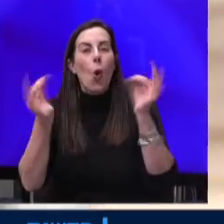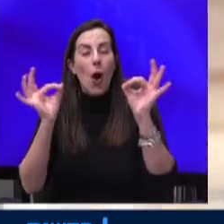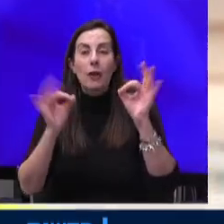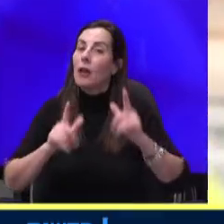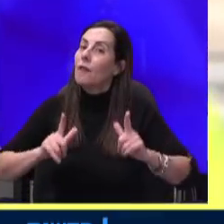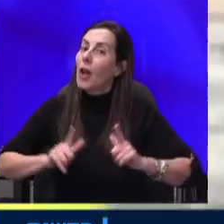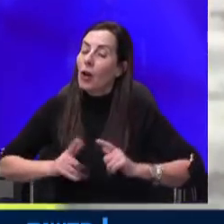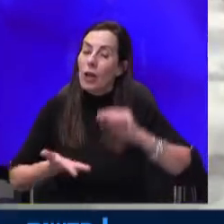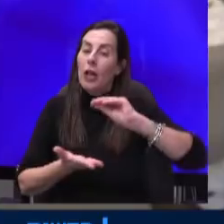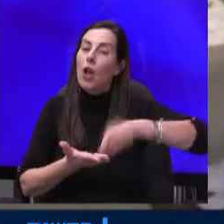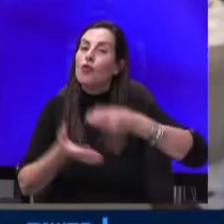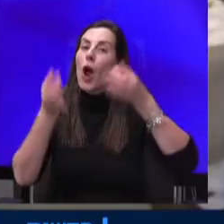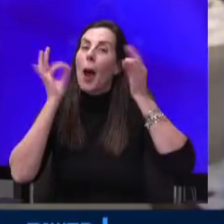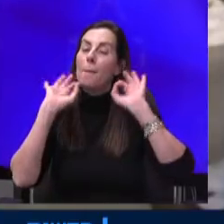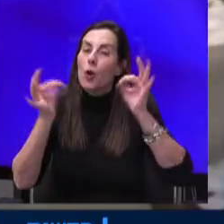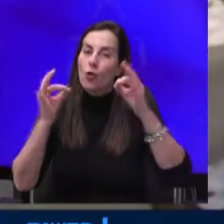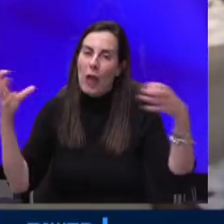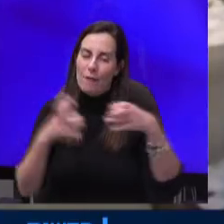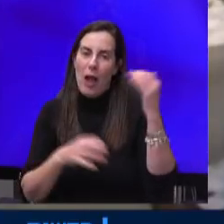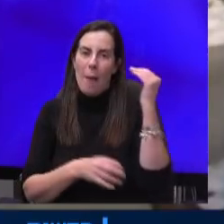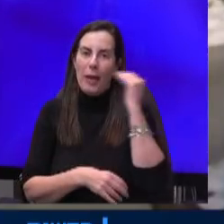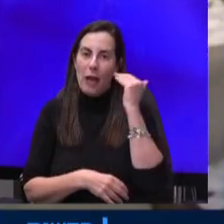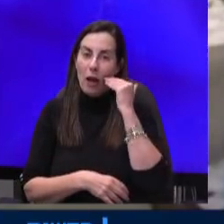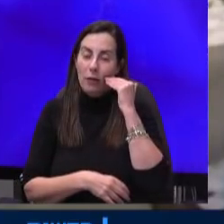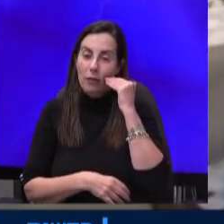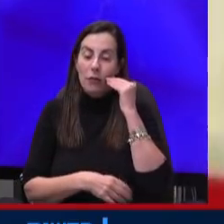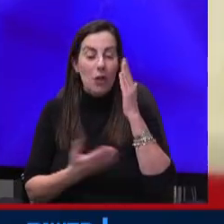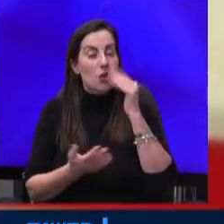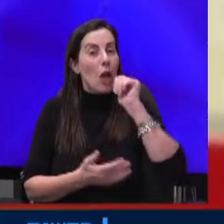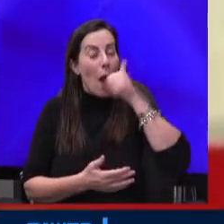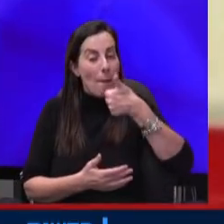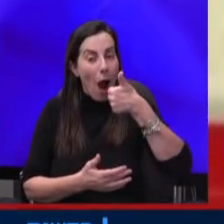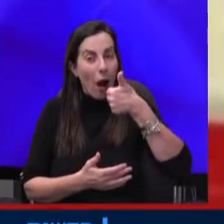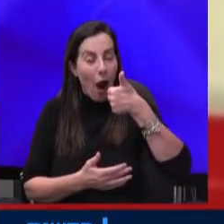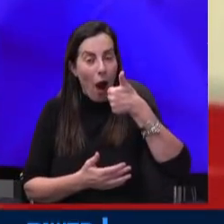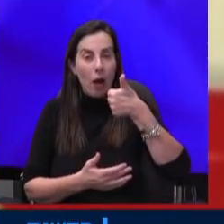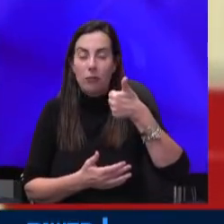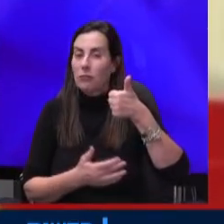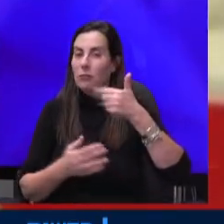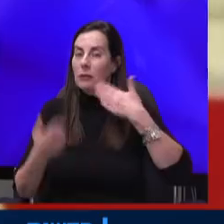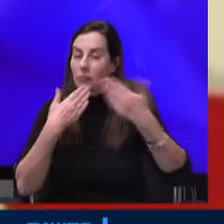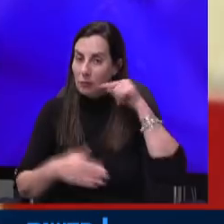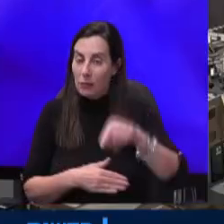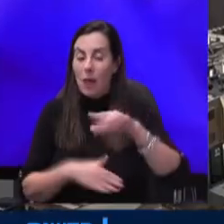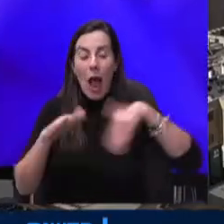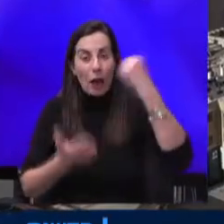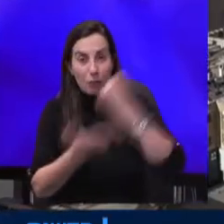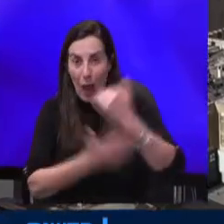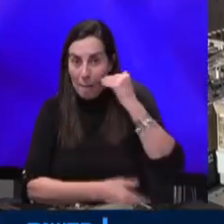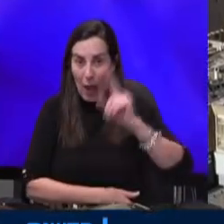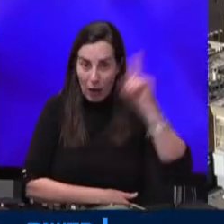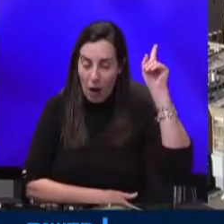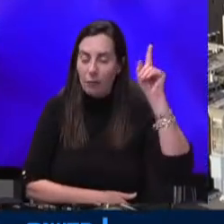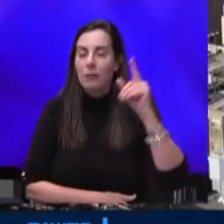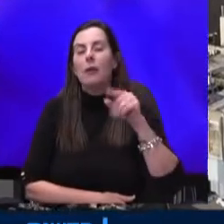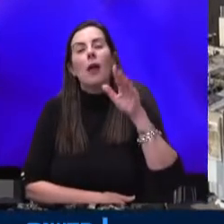מנהל התרופות האמריקני, שידון כבר מחר בבקשה של פייזר. רק לאחר אישור ה-FDA יקבל החיסון גם את אישור משרד